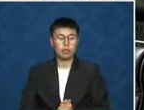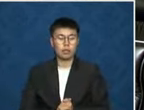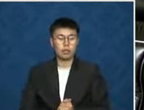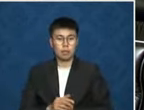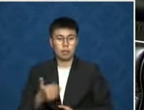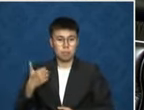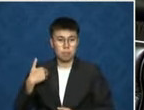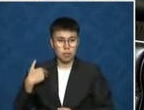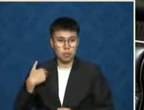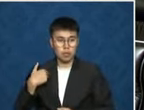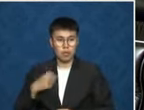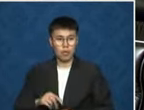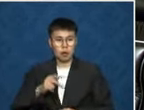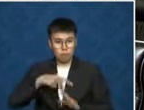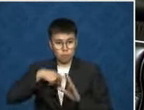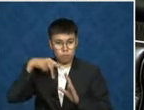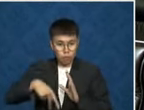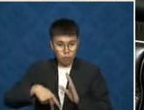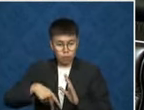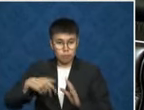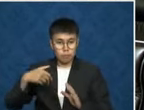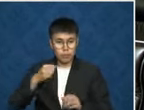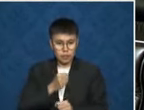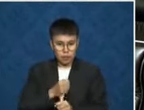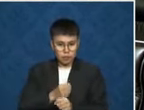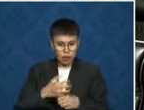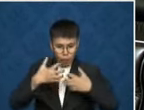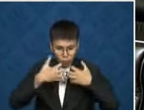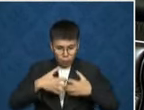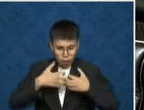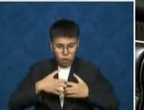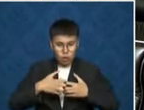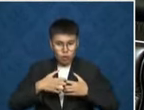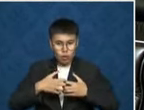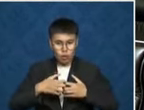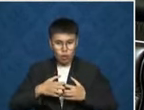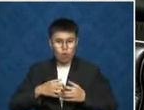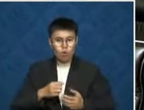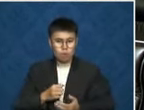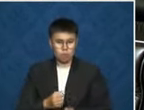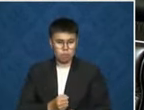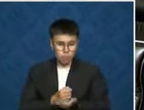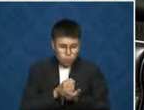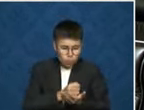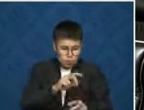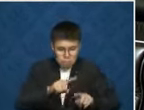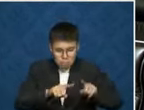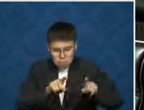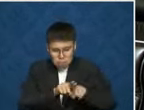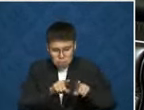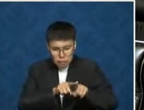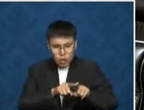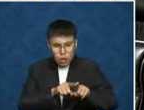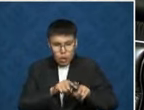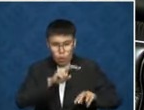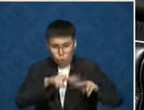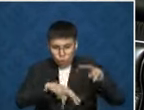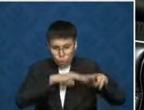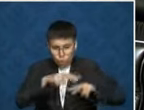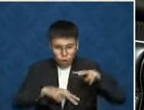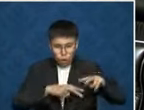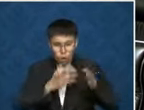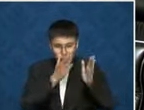างๆเนี่ยเขากำลังจะผลิตเครื่องมือที่มาควบคุมมนุษย์หรือเปล่าหรือจริงๆแล้วมนุษย์ควรจะต้องตรวจสอบเครื่องมือเหล่